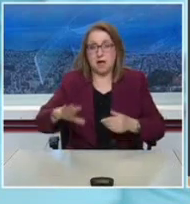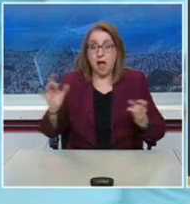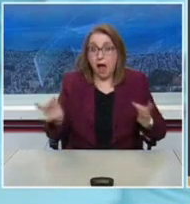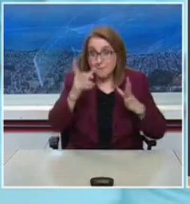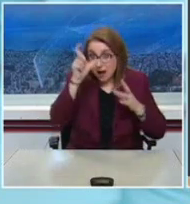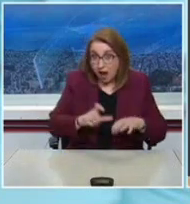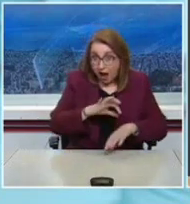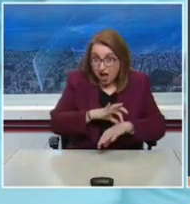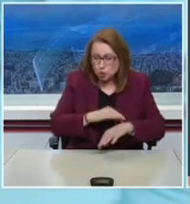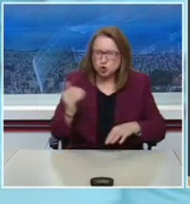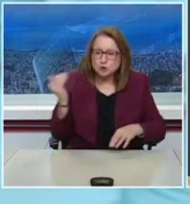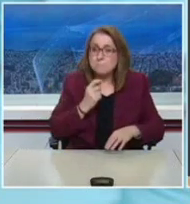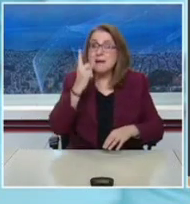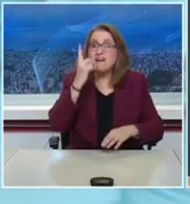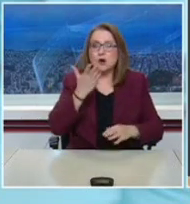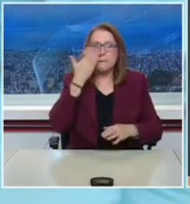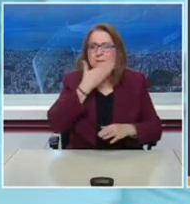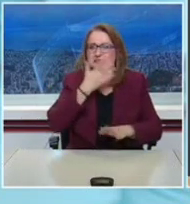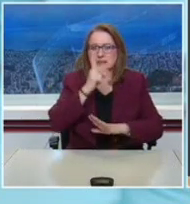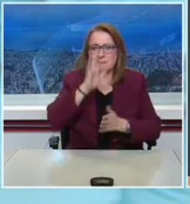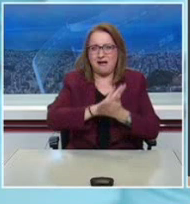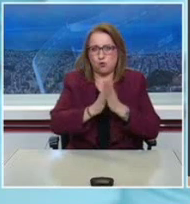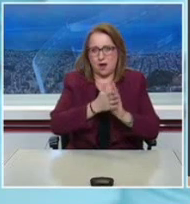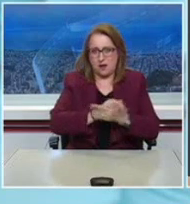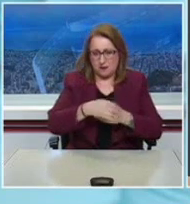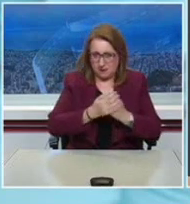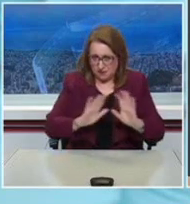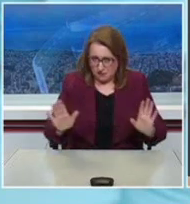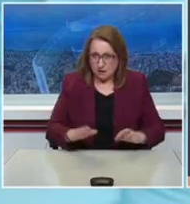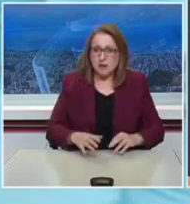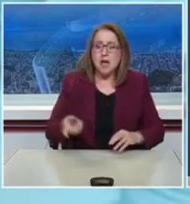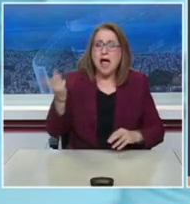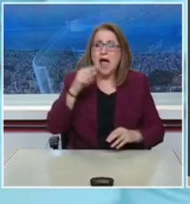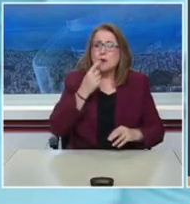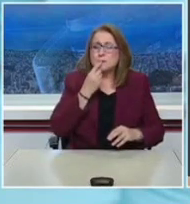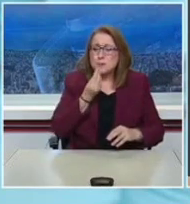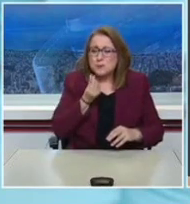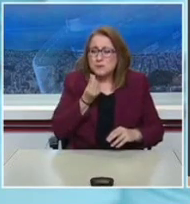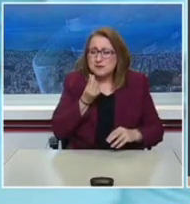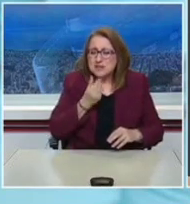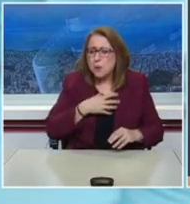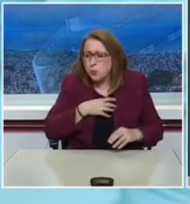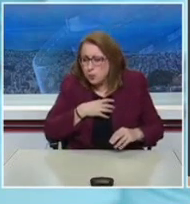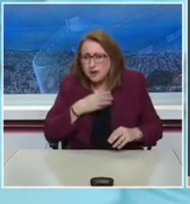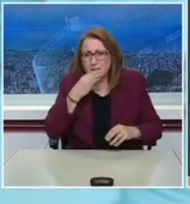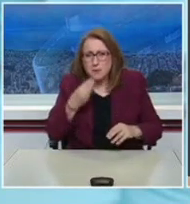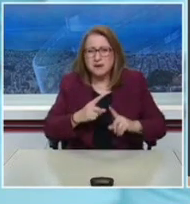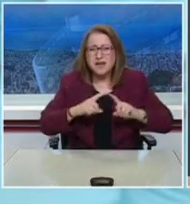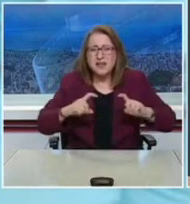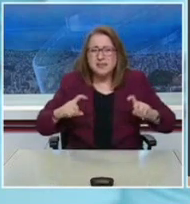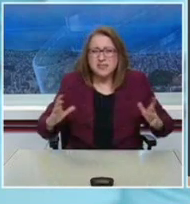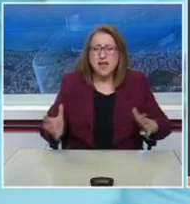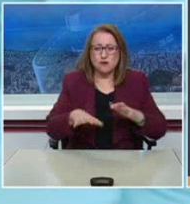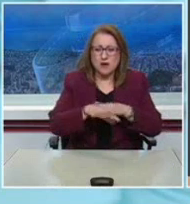Επίσης, να αποφεύγουμε άμεση επαφή με οποιαδήποτε σωματικά υγρά, ιδιαίτερα σάλιο, τίελα και άλλα υλικά του αρρώστου,